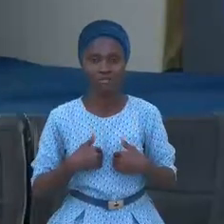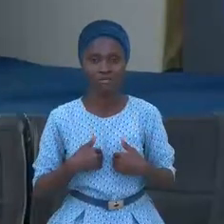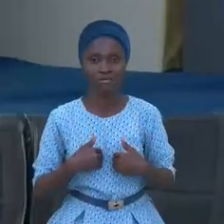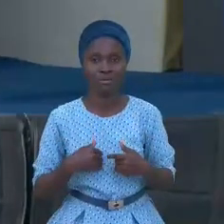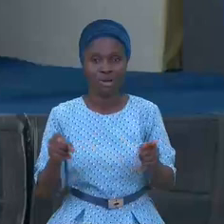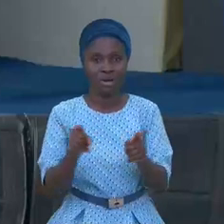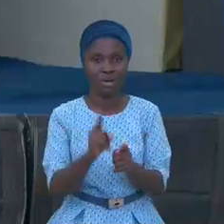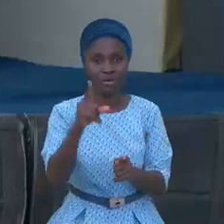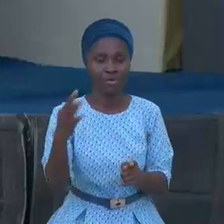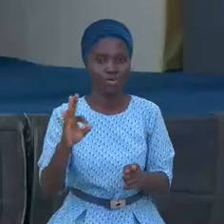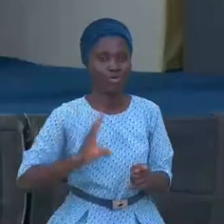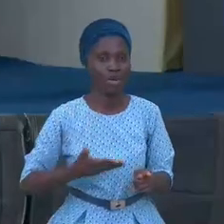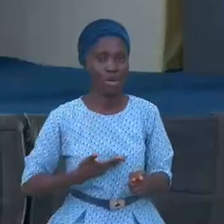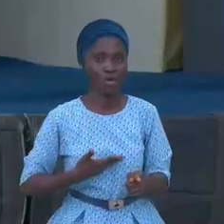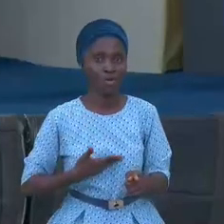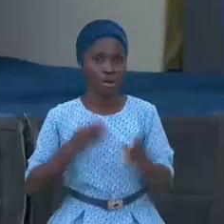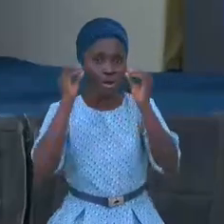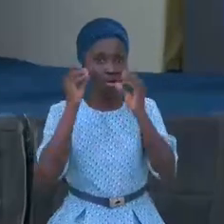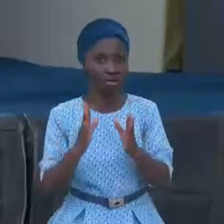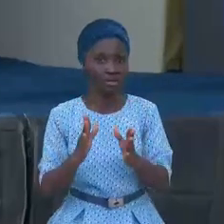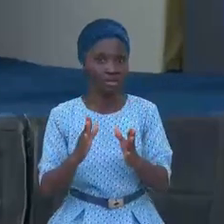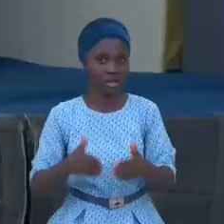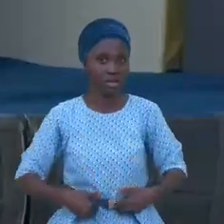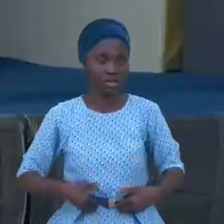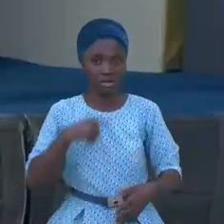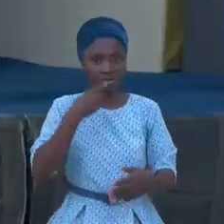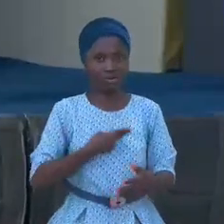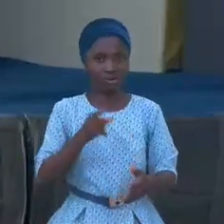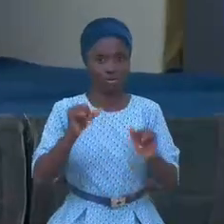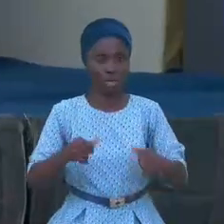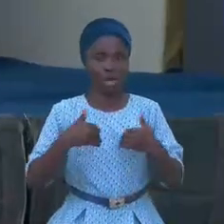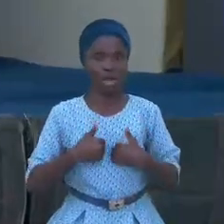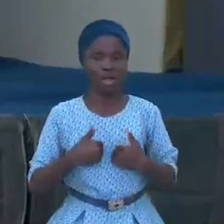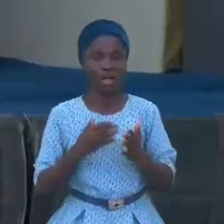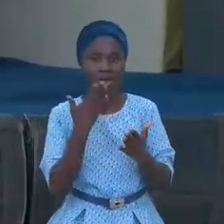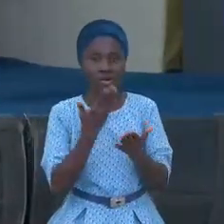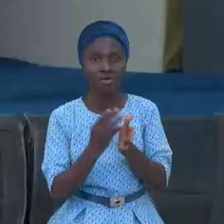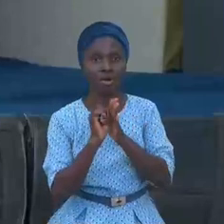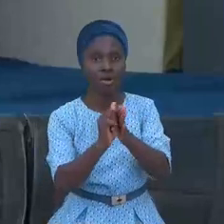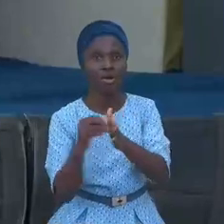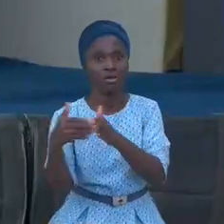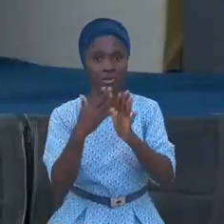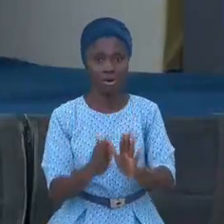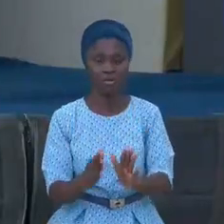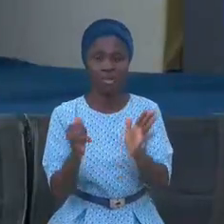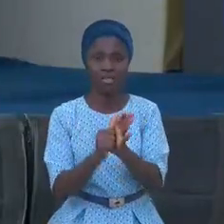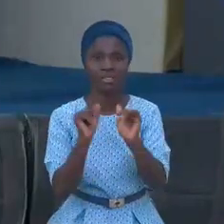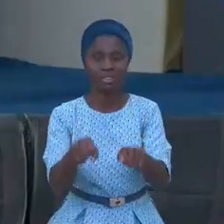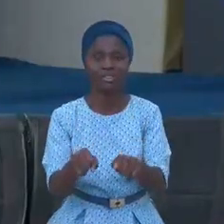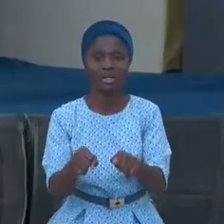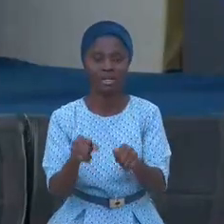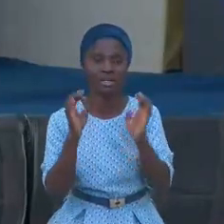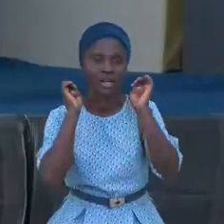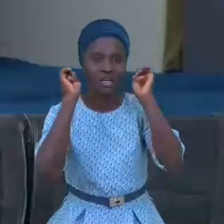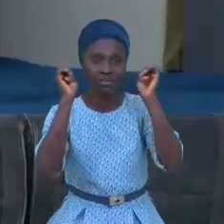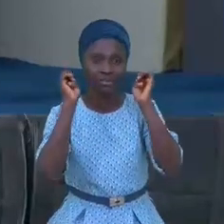comme l'un de jeux nous ont dit maintenant, tu peux avoir des mentors qui vont t'éduquer, qui vont t'illuminer